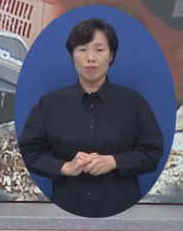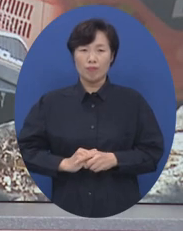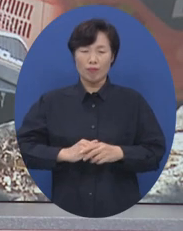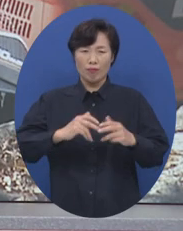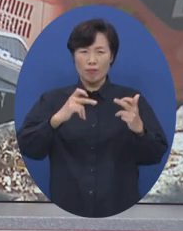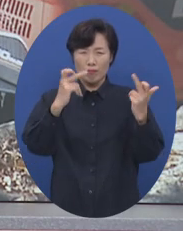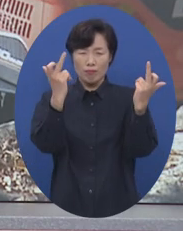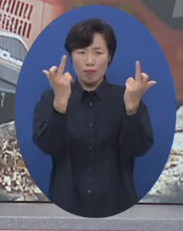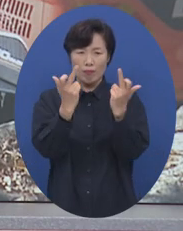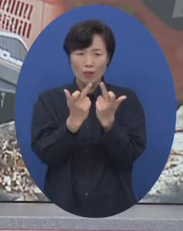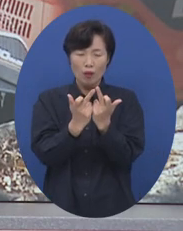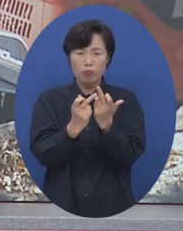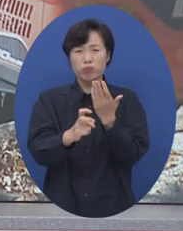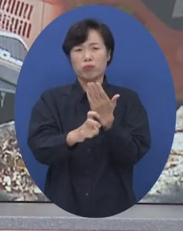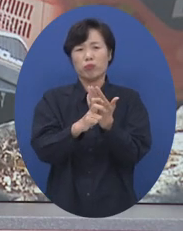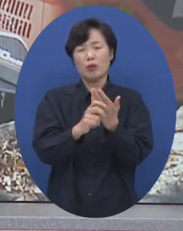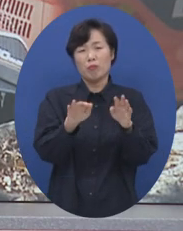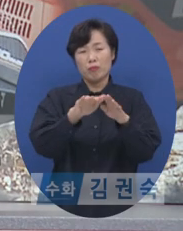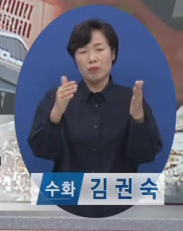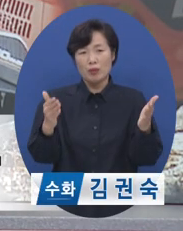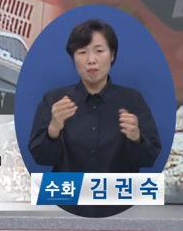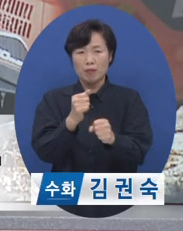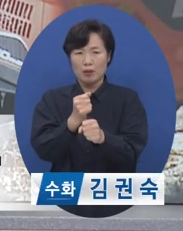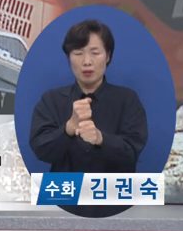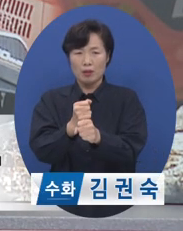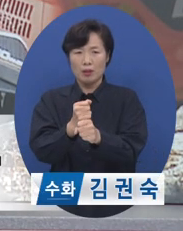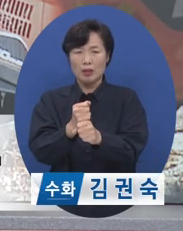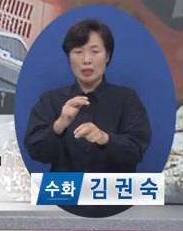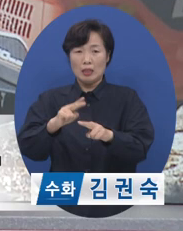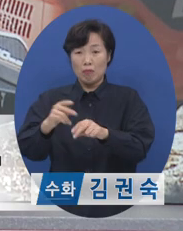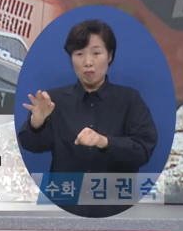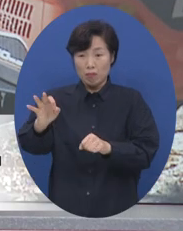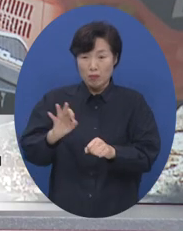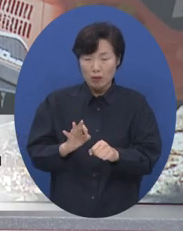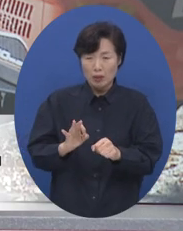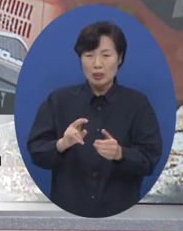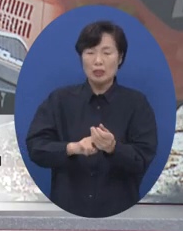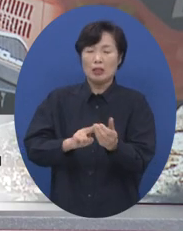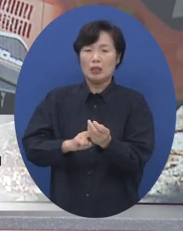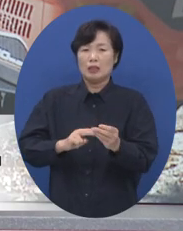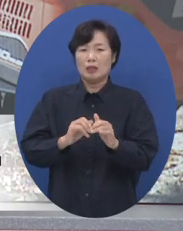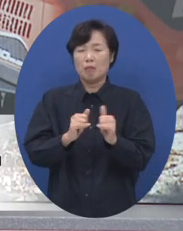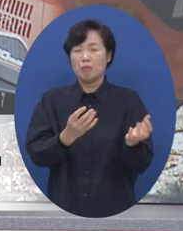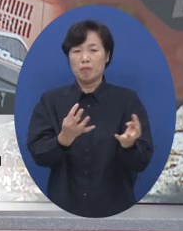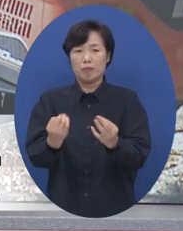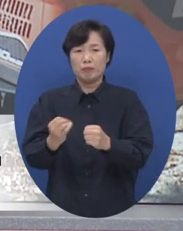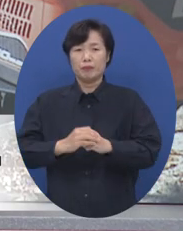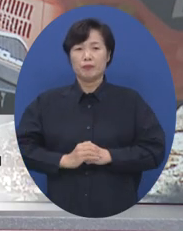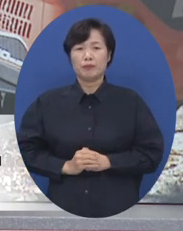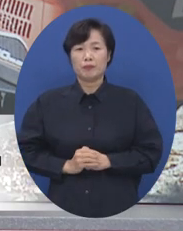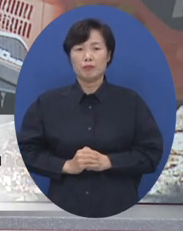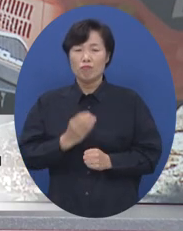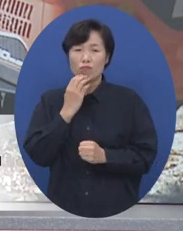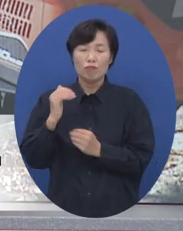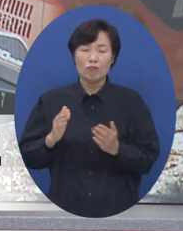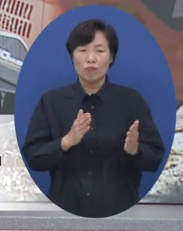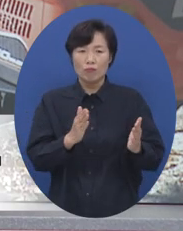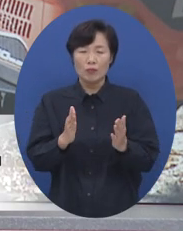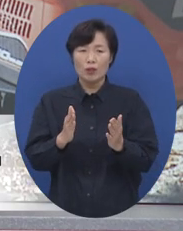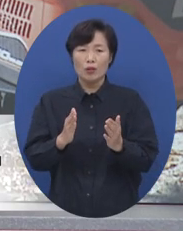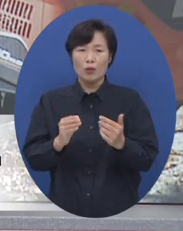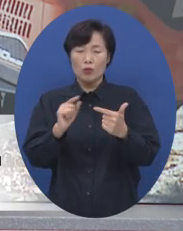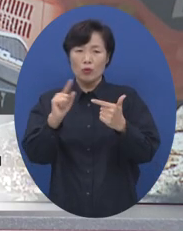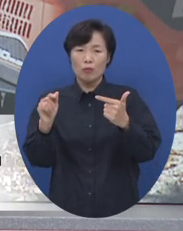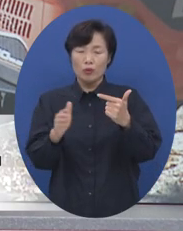하 손이나 개국에 평상을 놓거나 불법 시설을 설치해 자릿세를 받으며 장사는 불법은 식성이 많은데요 형돈은 스타 2 월